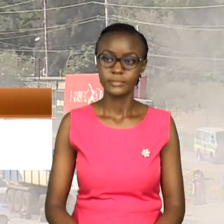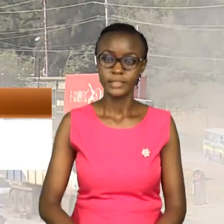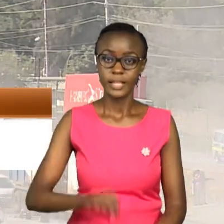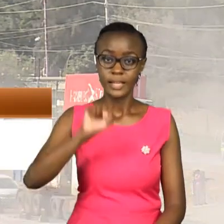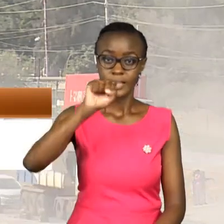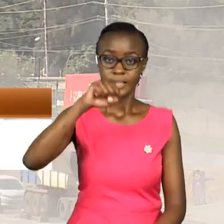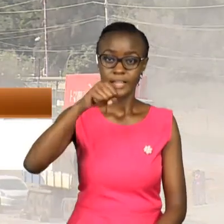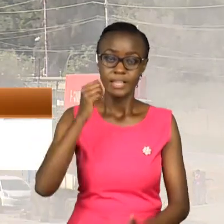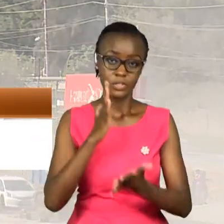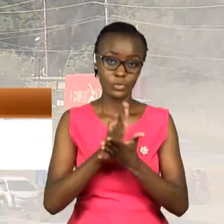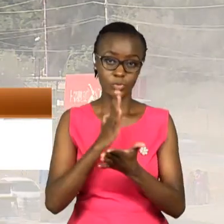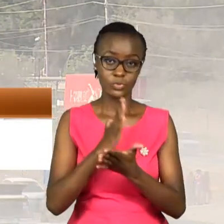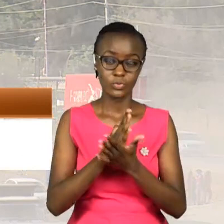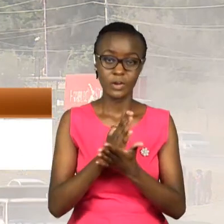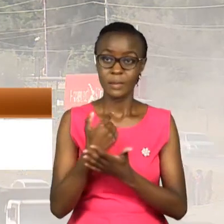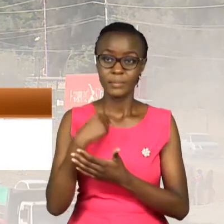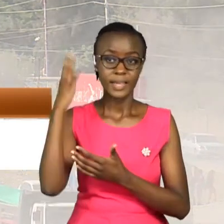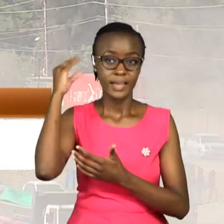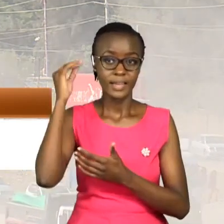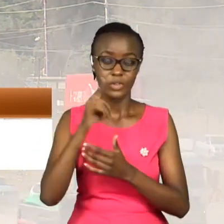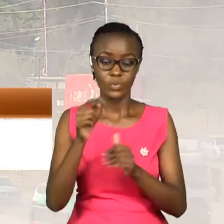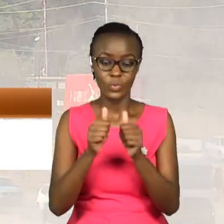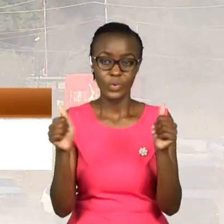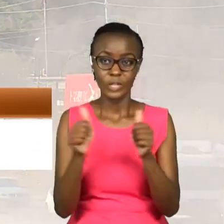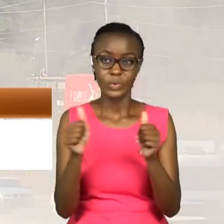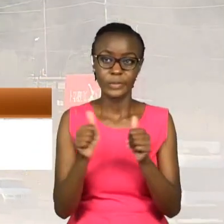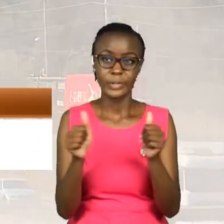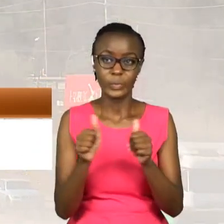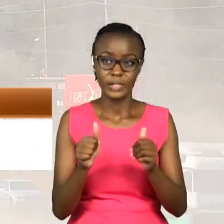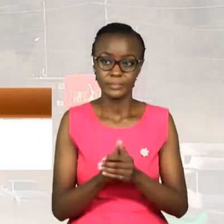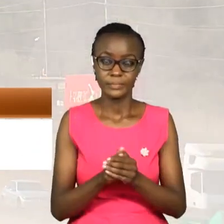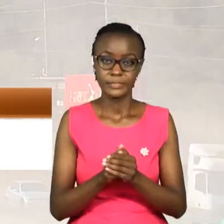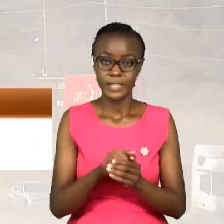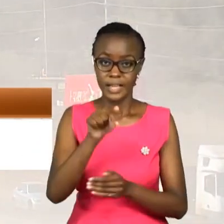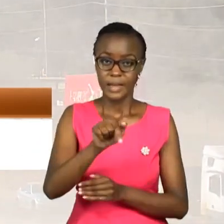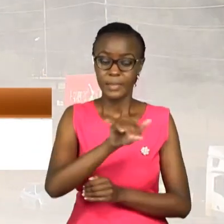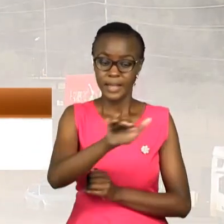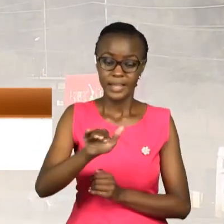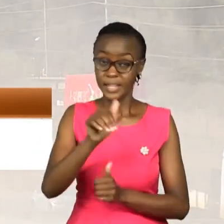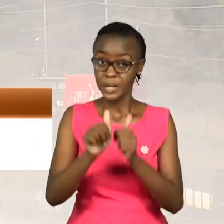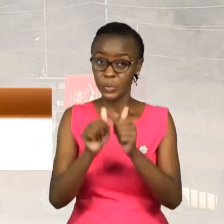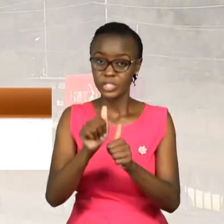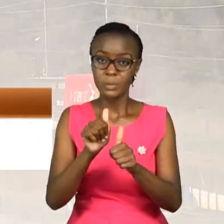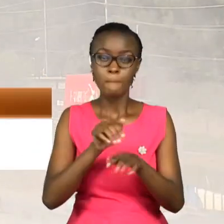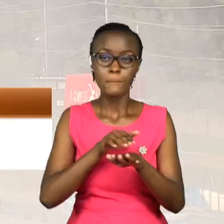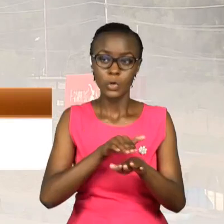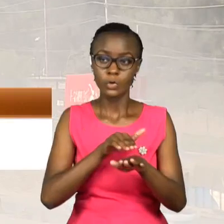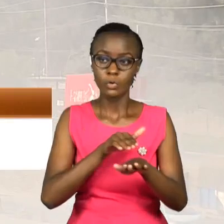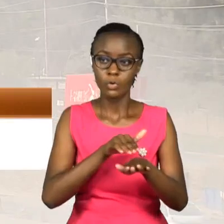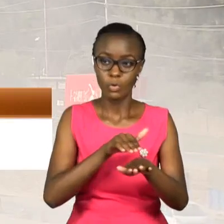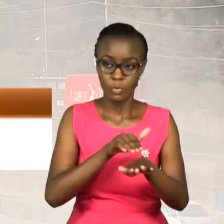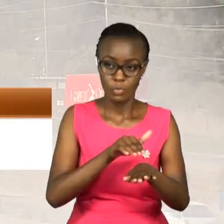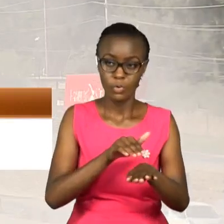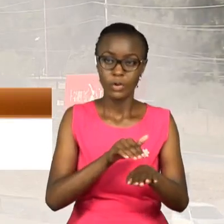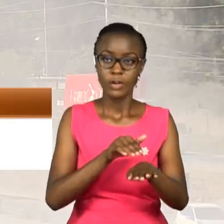Kweli kabisa Terer, na kupata kwa njia iliyo safi kabisa nikiwa katika eneo la Mlolongo katika